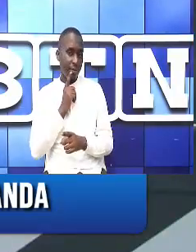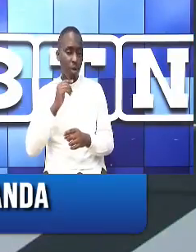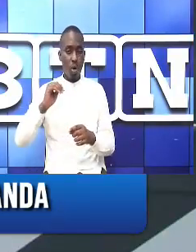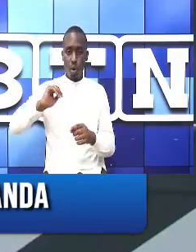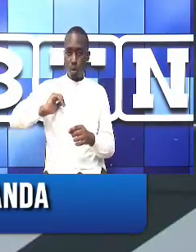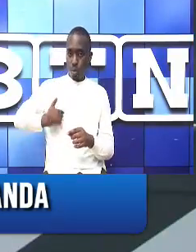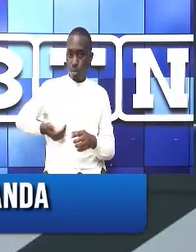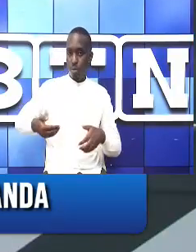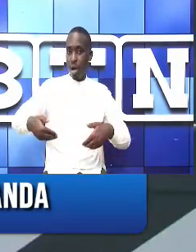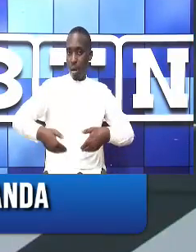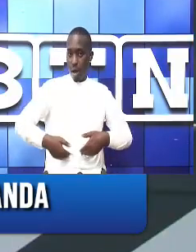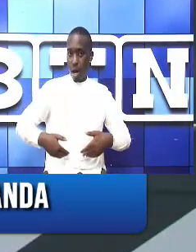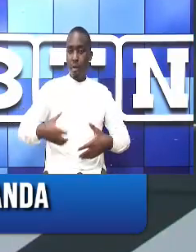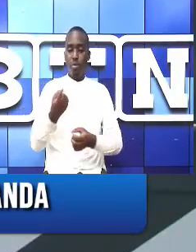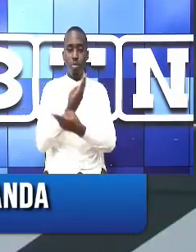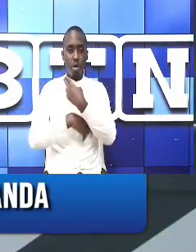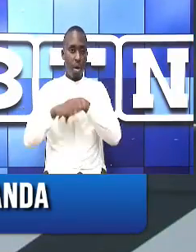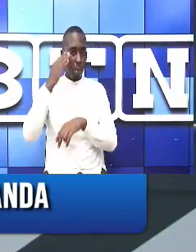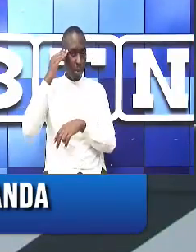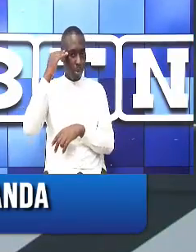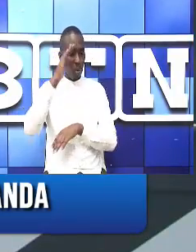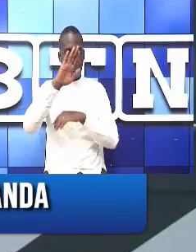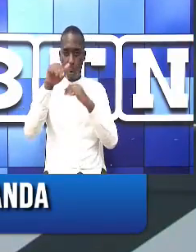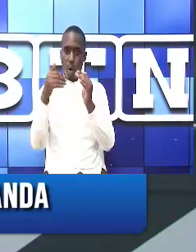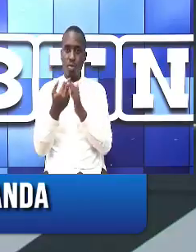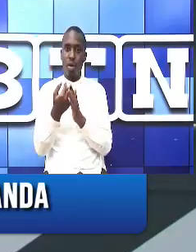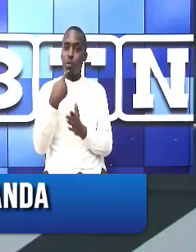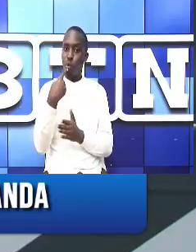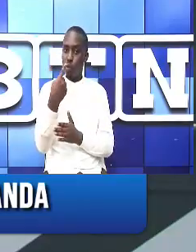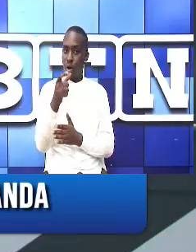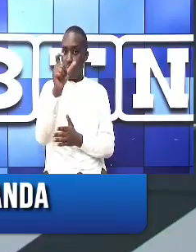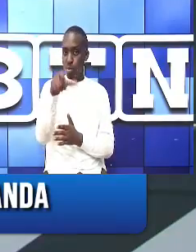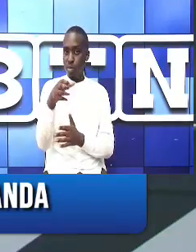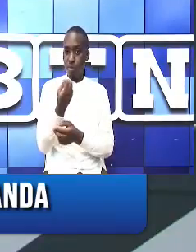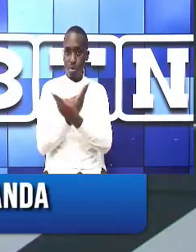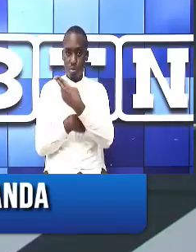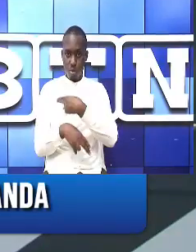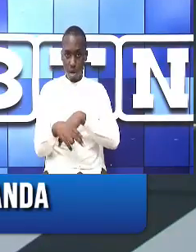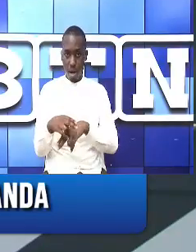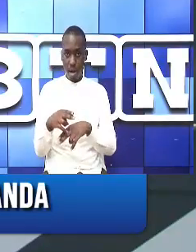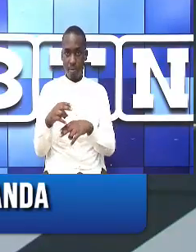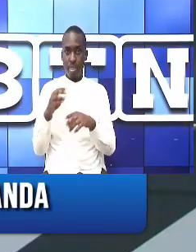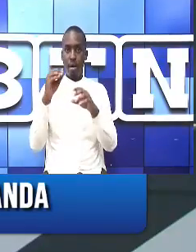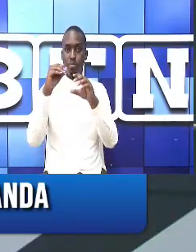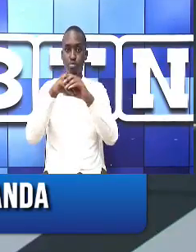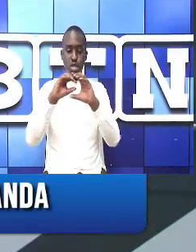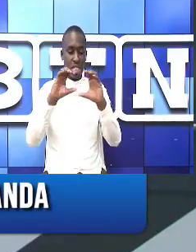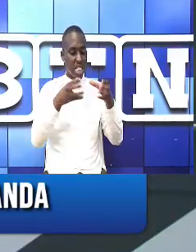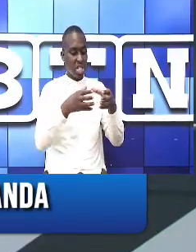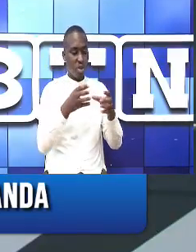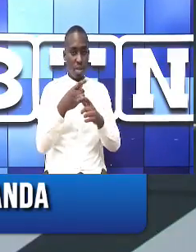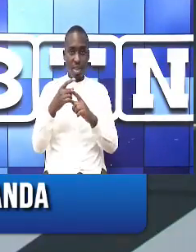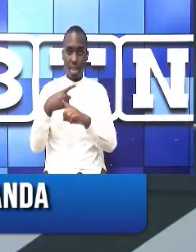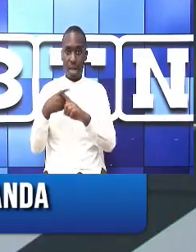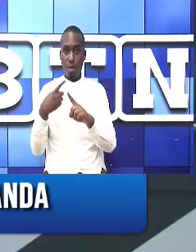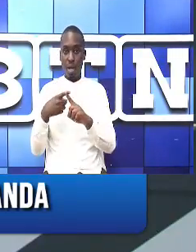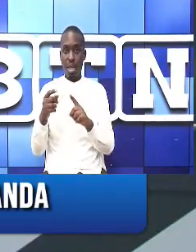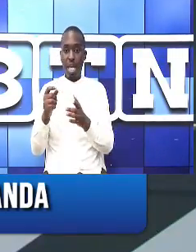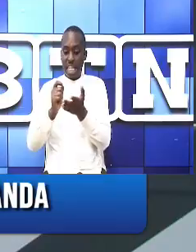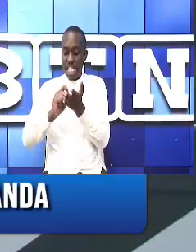abagore ufite ubumuga bwo mu mutwe bwose ni ukuvuga ngo rero umuntu ufite ubumuga ukicuro runaka